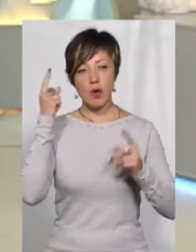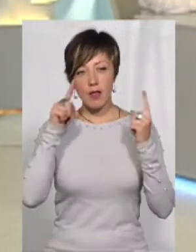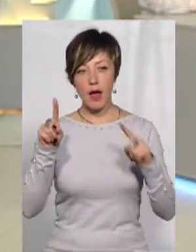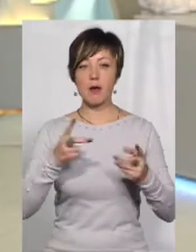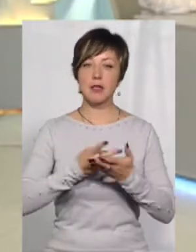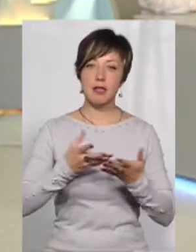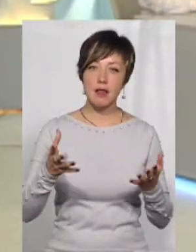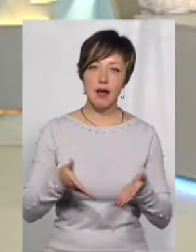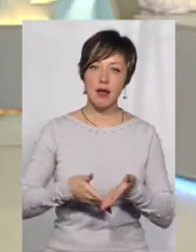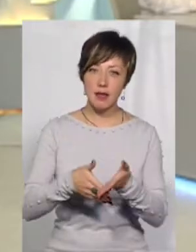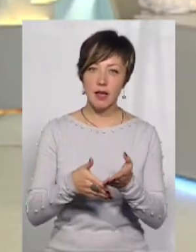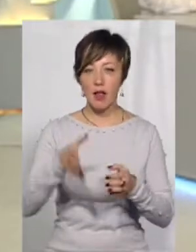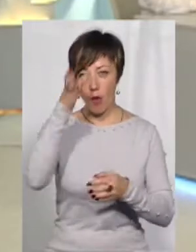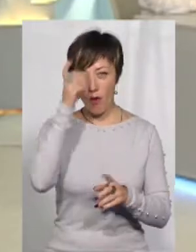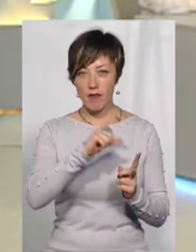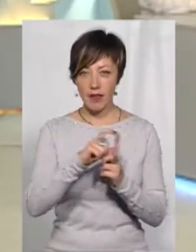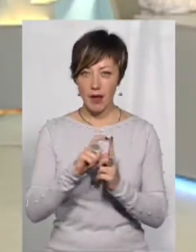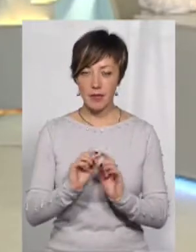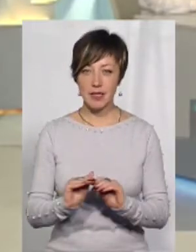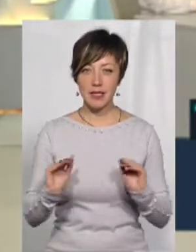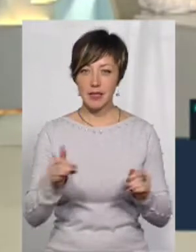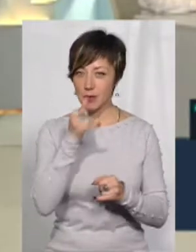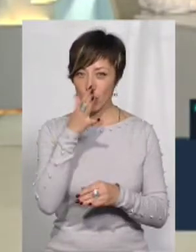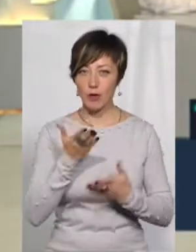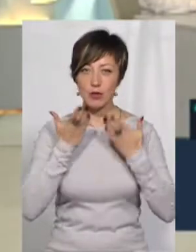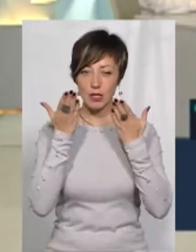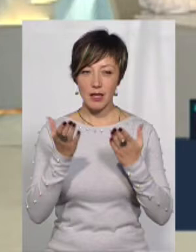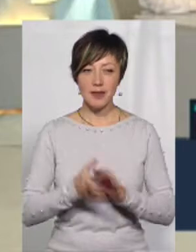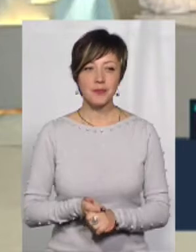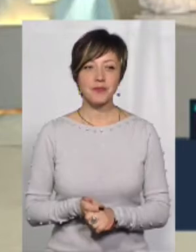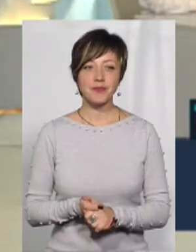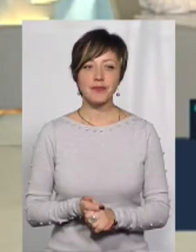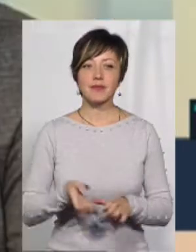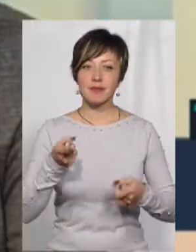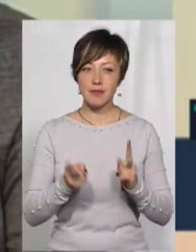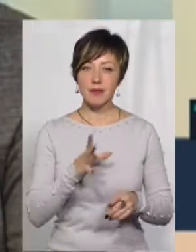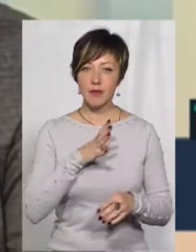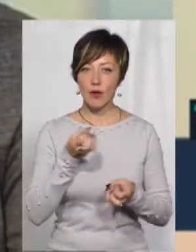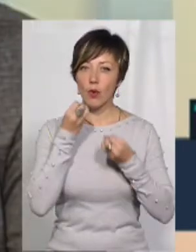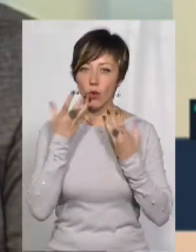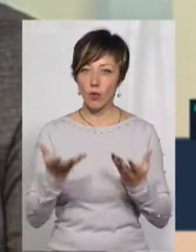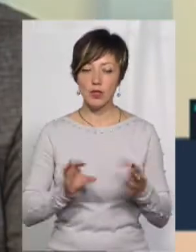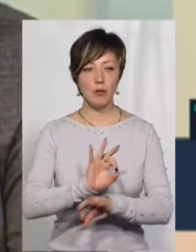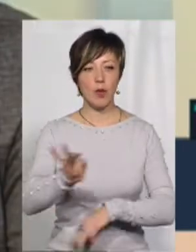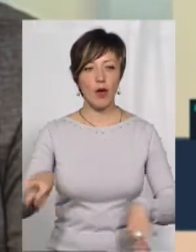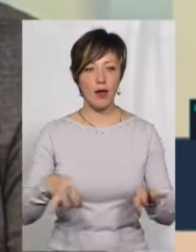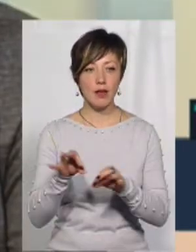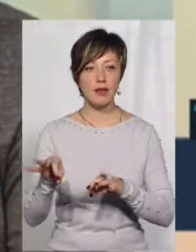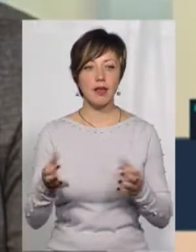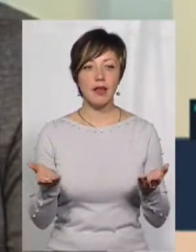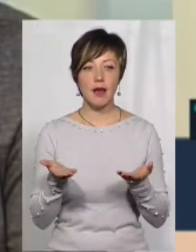ідеї, по презентації, по цих наукових термінах, які діти не могли прочитати. Але насправді були такі хороші проєкти,